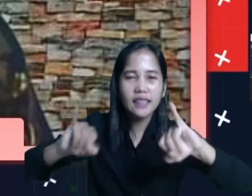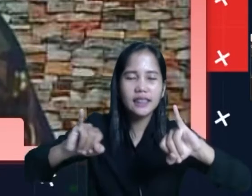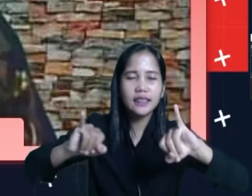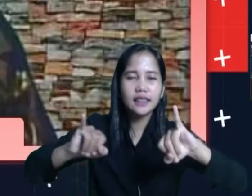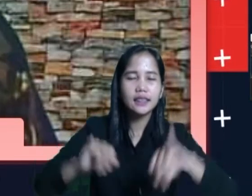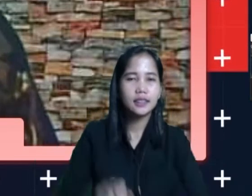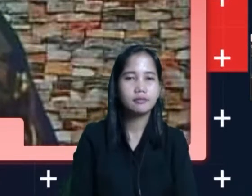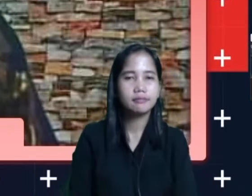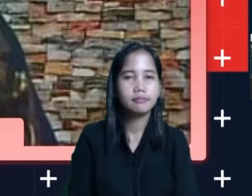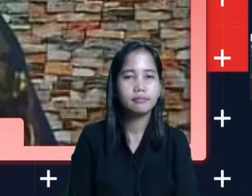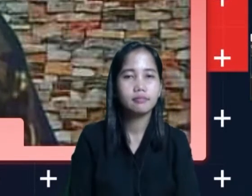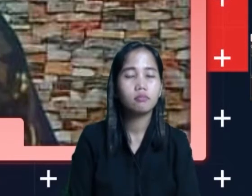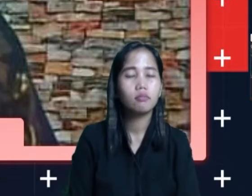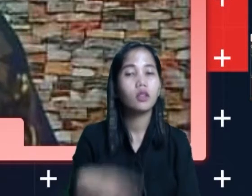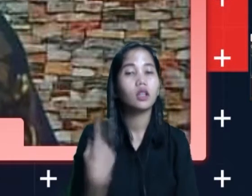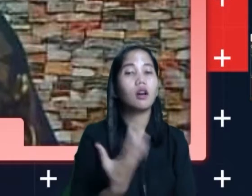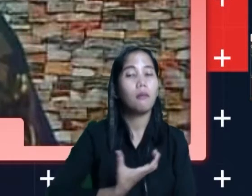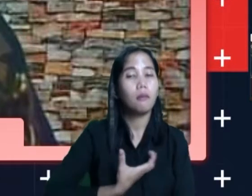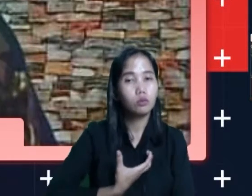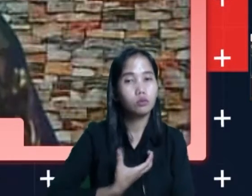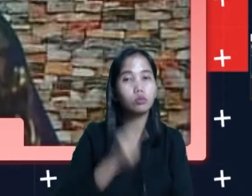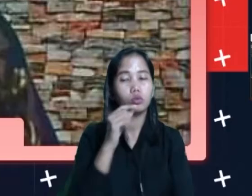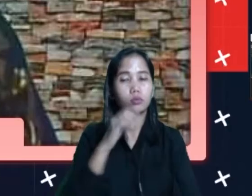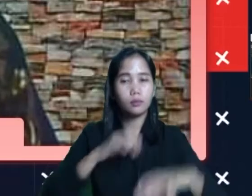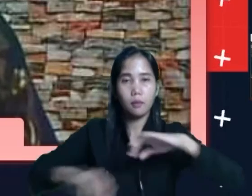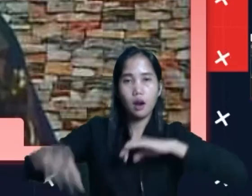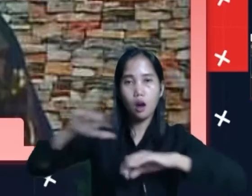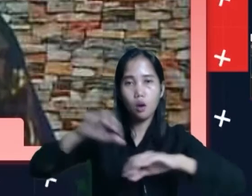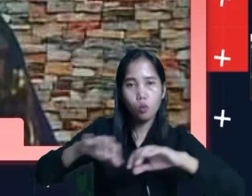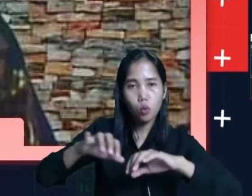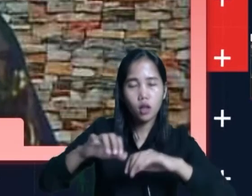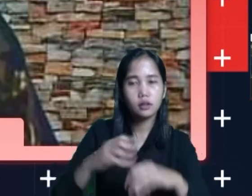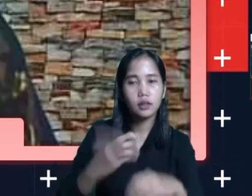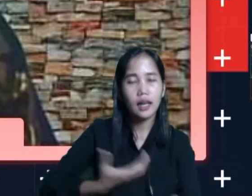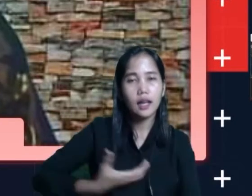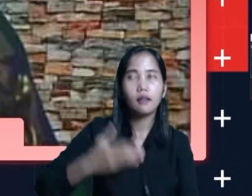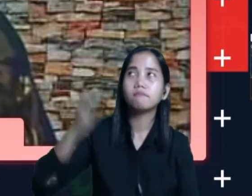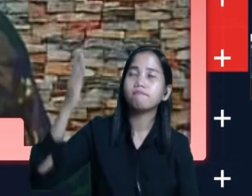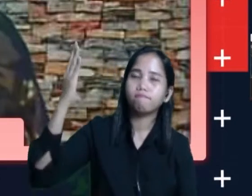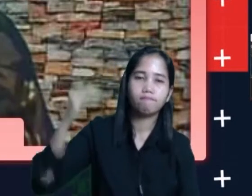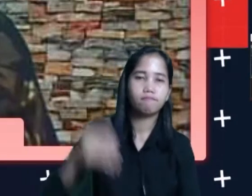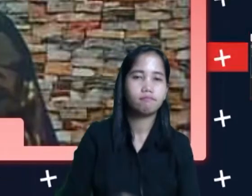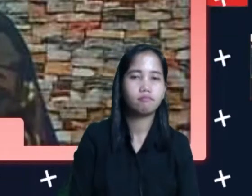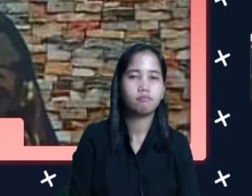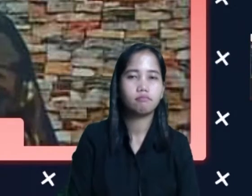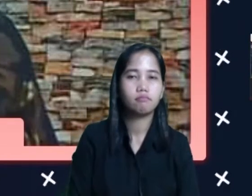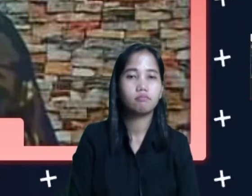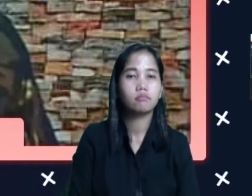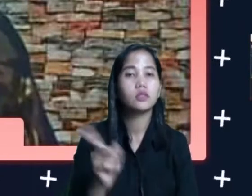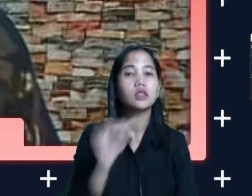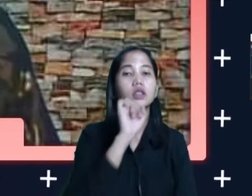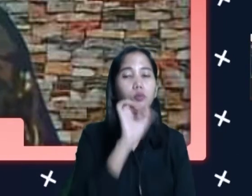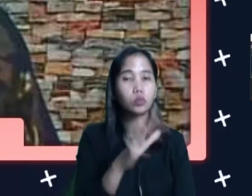untuk melakukan kehendak-Nya. Inilah yang disebut dengan keselamatan oleh kasih karunia.